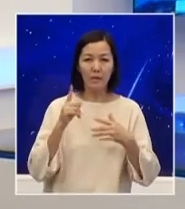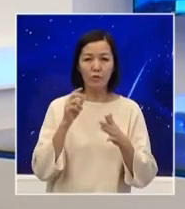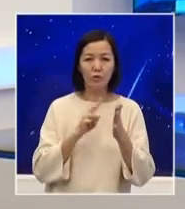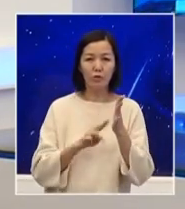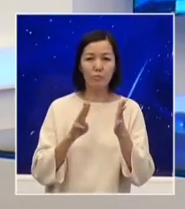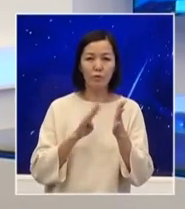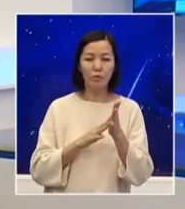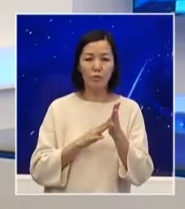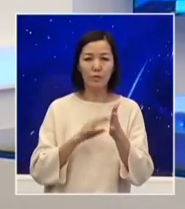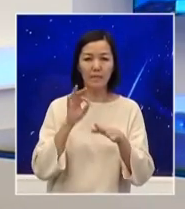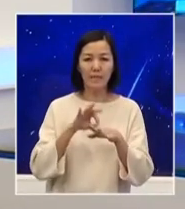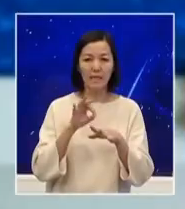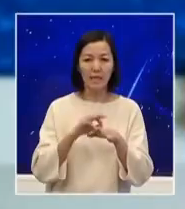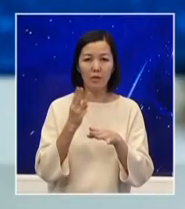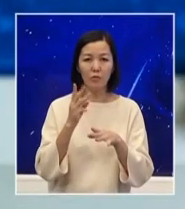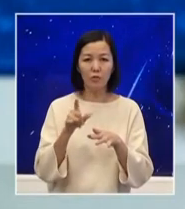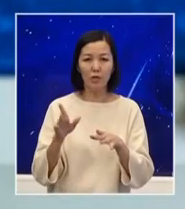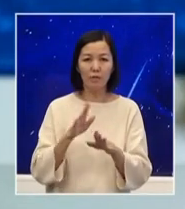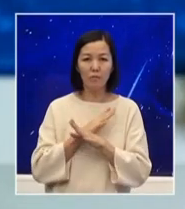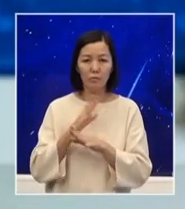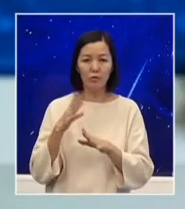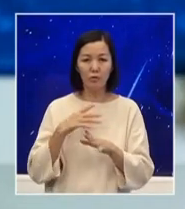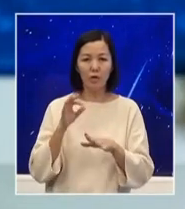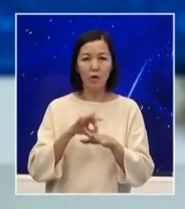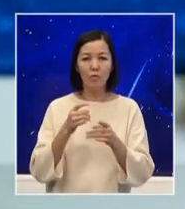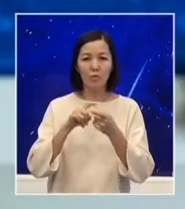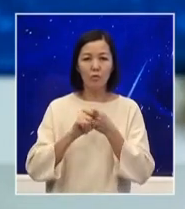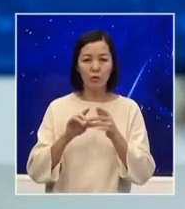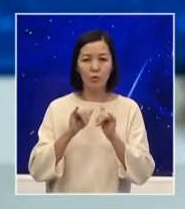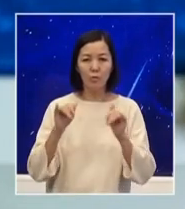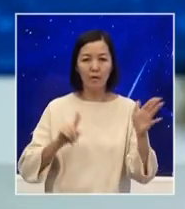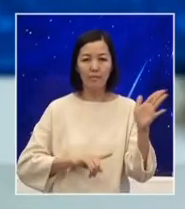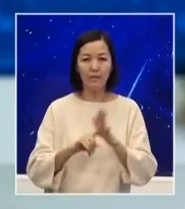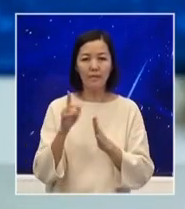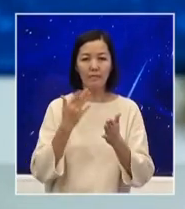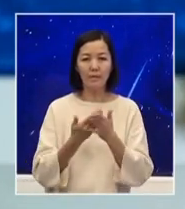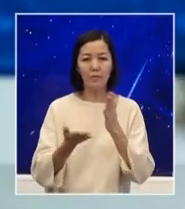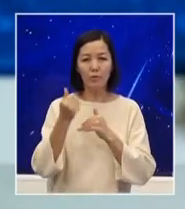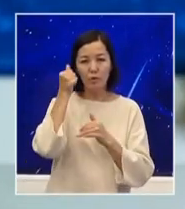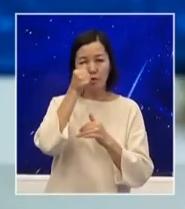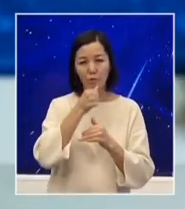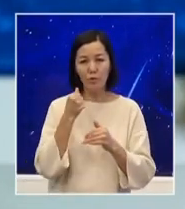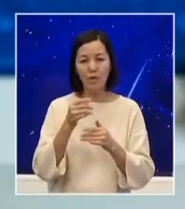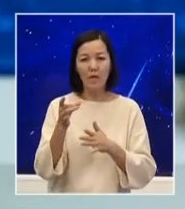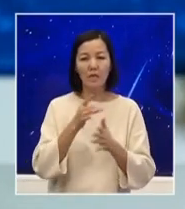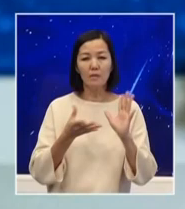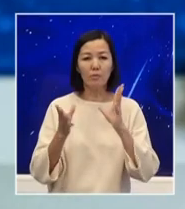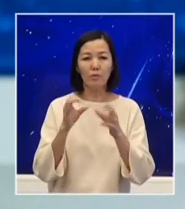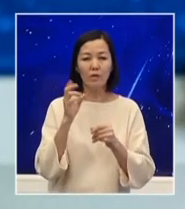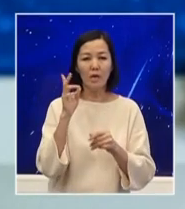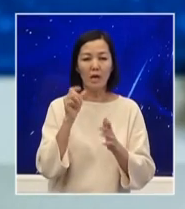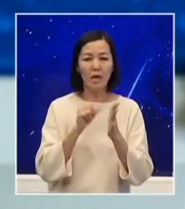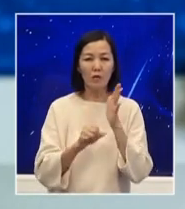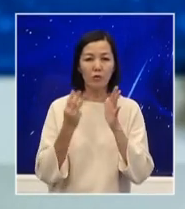жағдайы тіркелген. Үш адам көз жұмды. Ал індетті жұқтырғандар күрт көбейе бастады. Мәселен, өткен тәулікте республикада